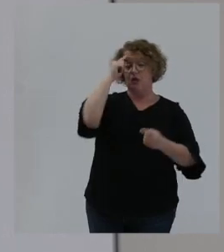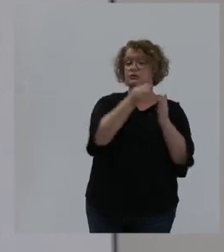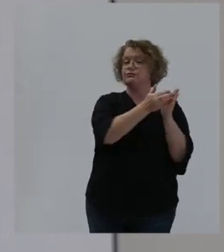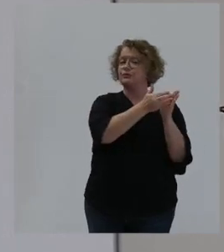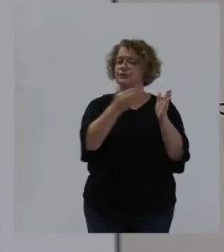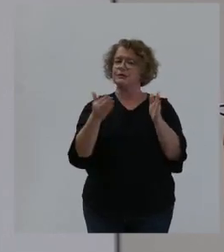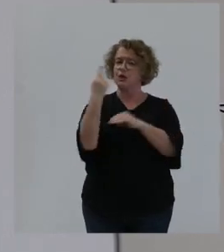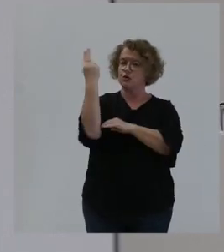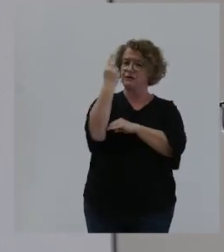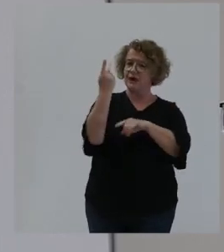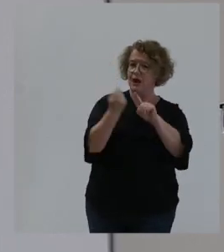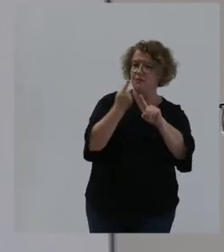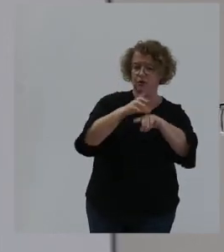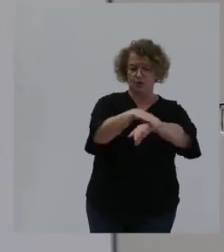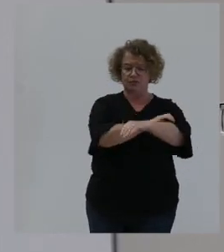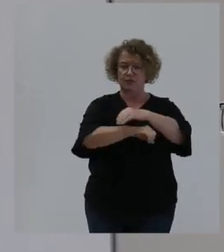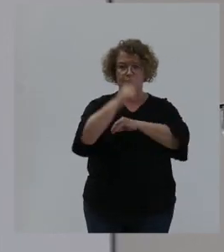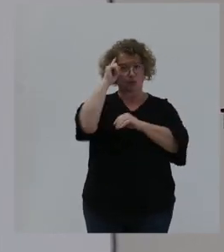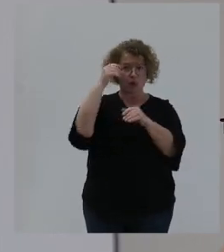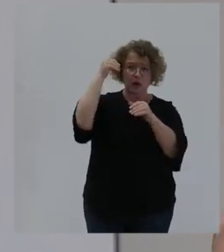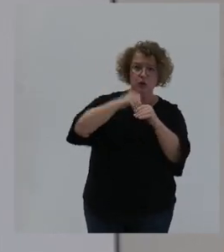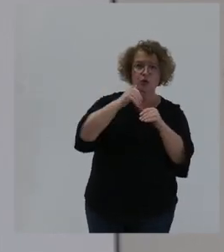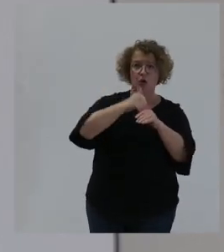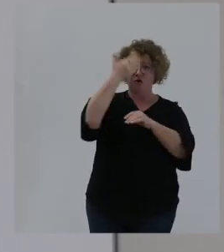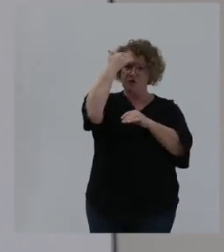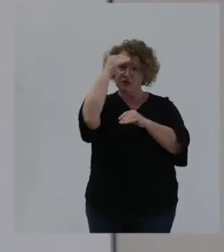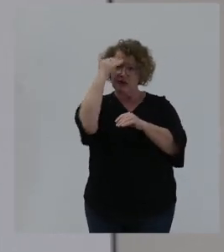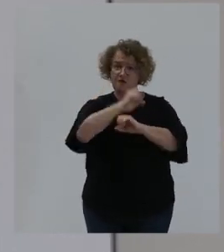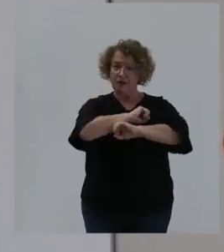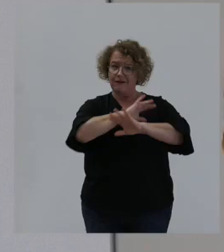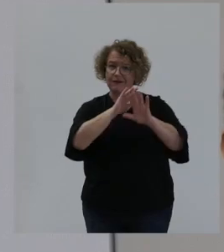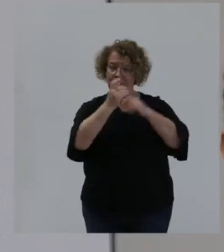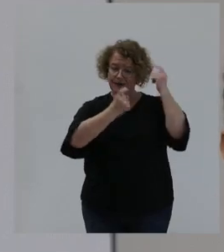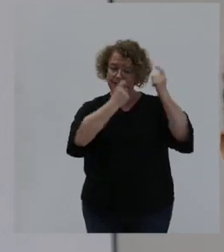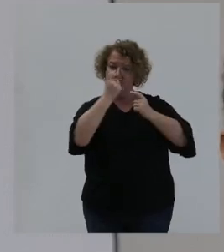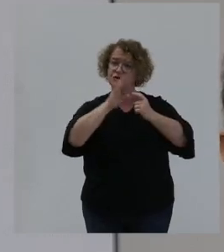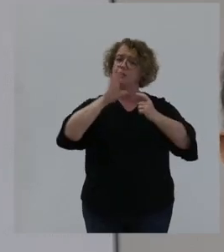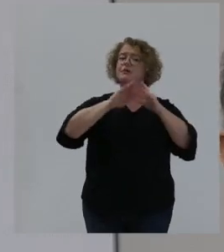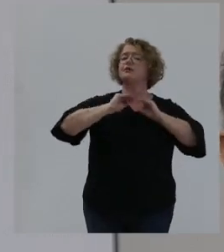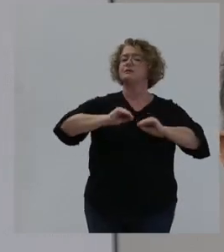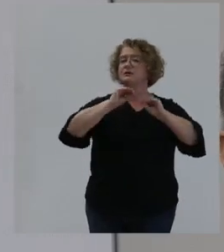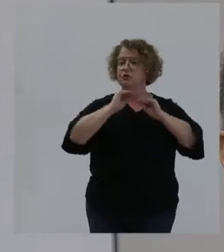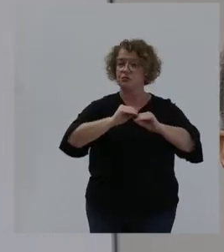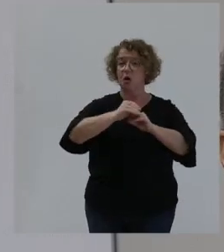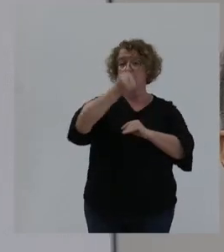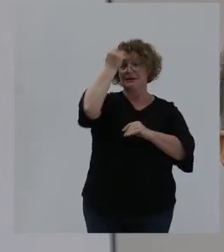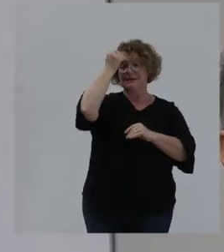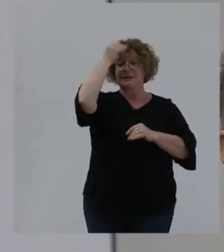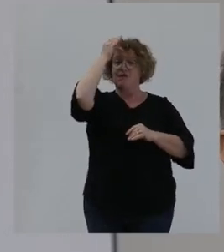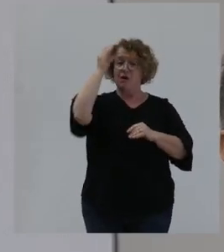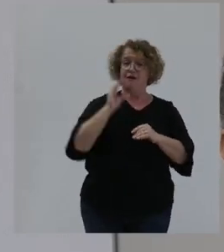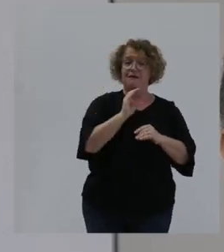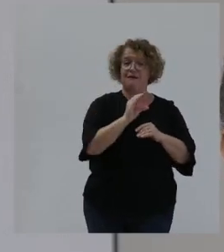défis pluriels, notre université doit les relever car elle est le lieu où sont produits des savoirs critiques. inhérents à nos enseignements, ces savoirs n'ont jamais été, socialement